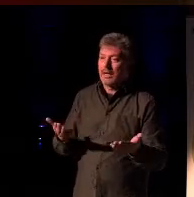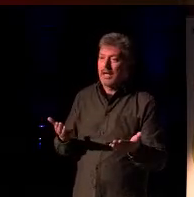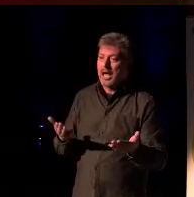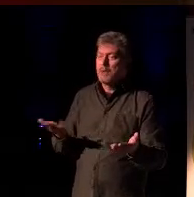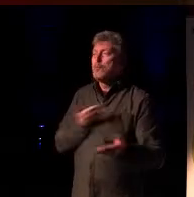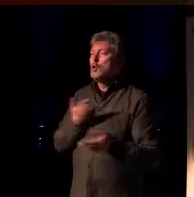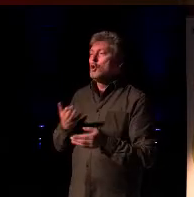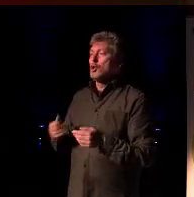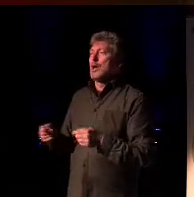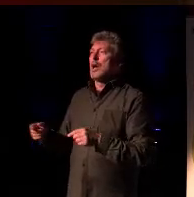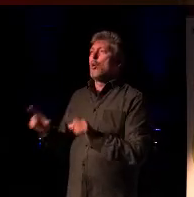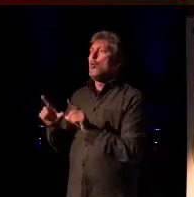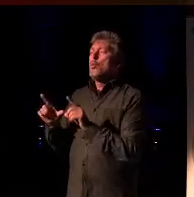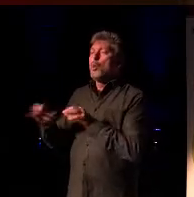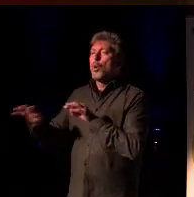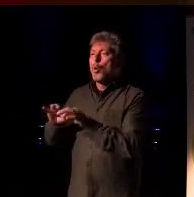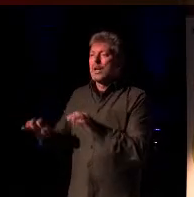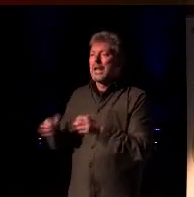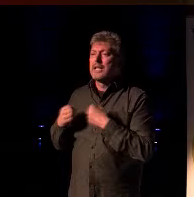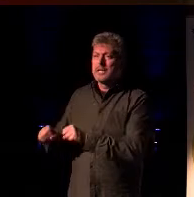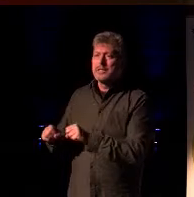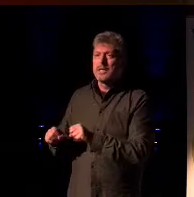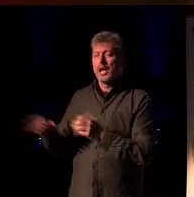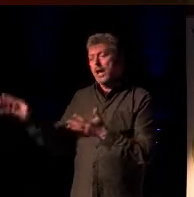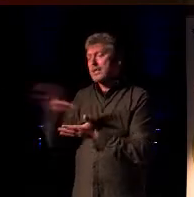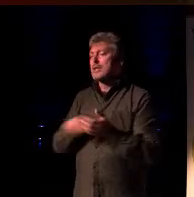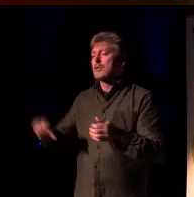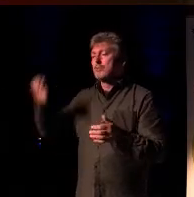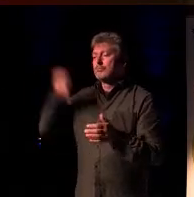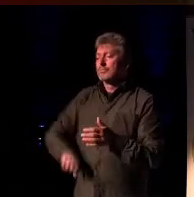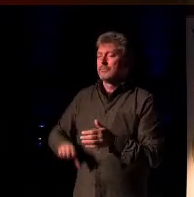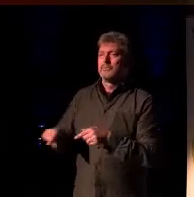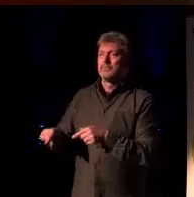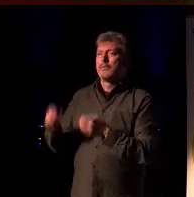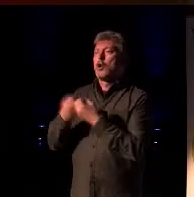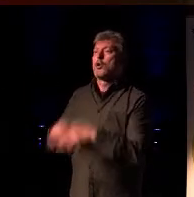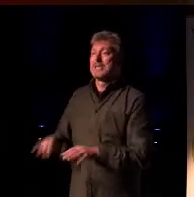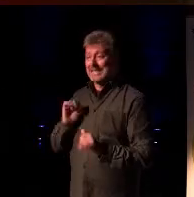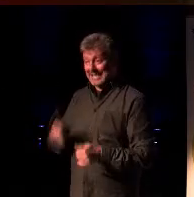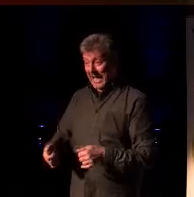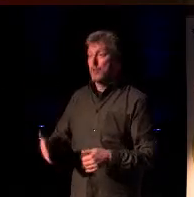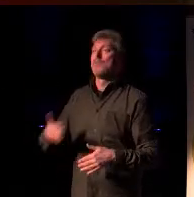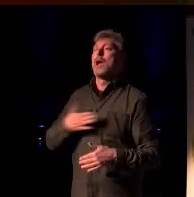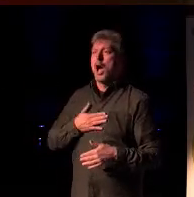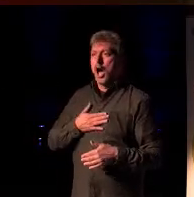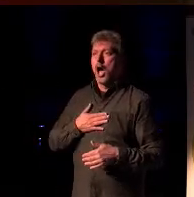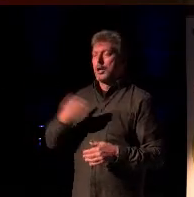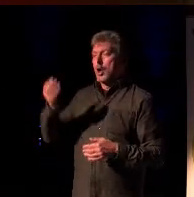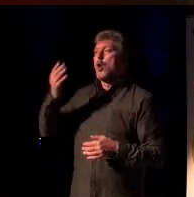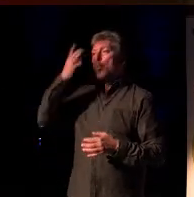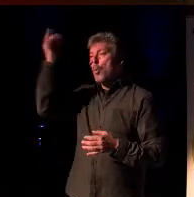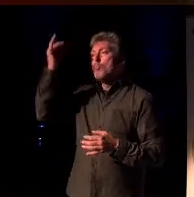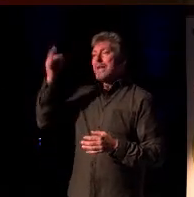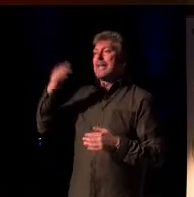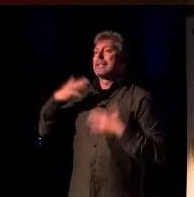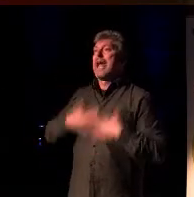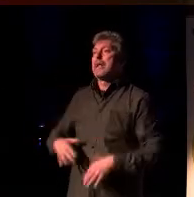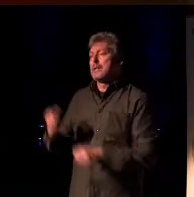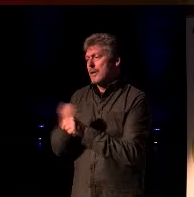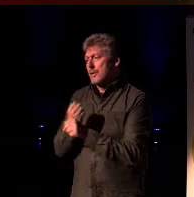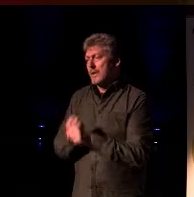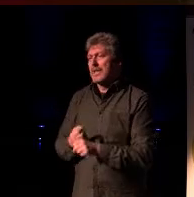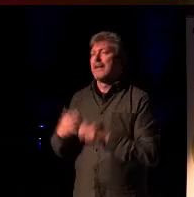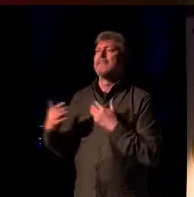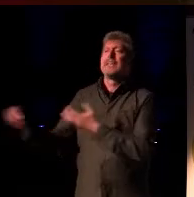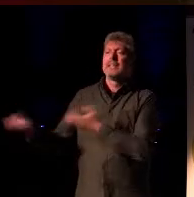innsats føre til svært dårlige løsninger, til tross for kompetente helsearbeidere. Vi